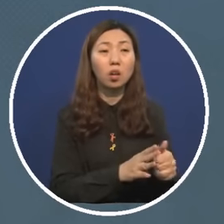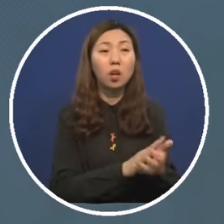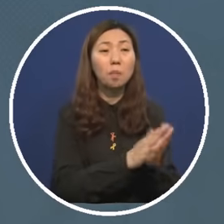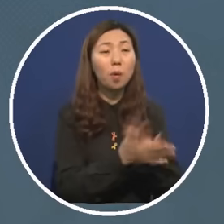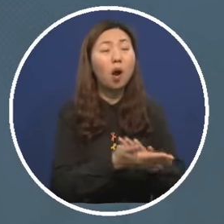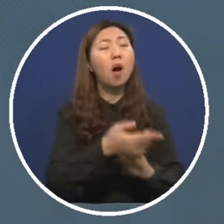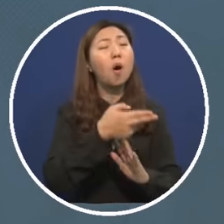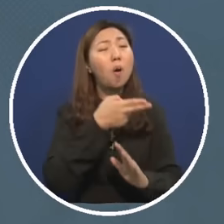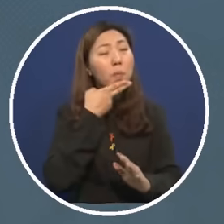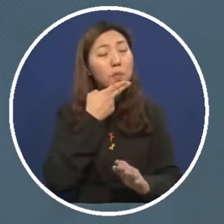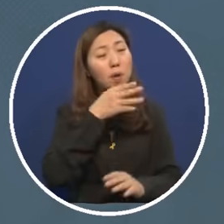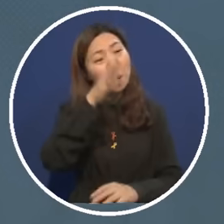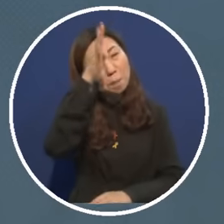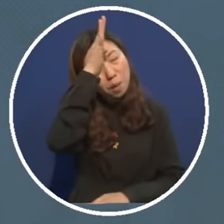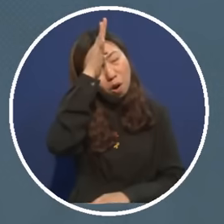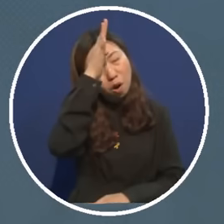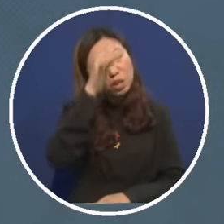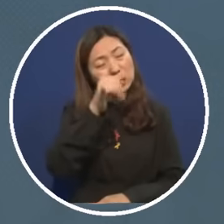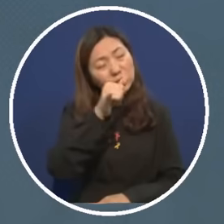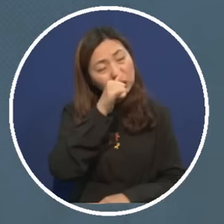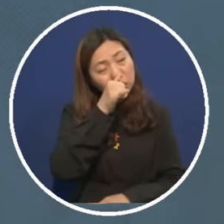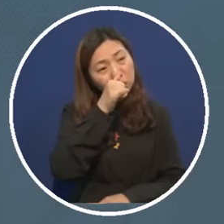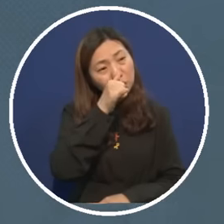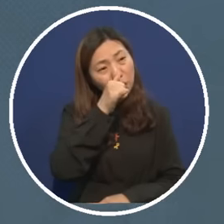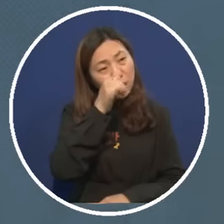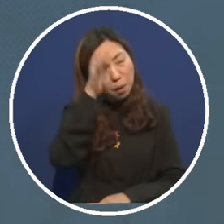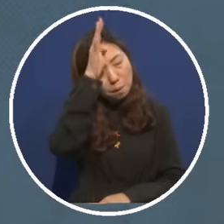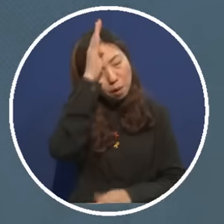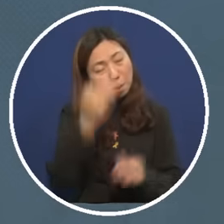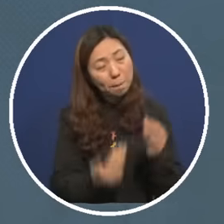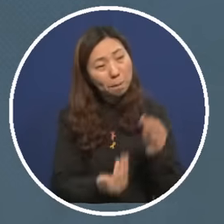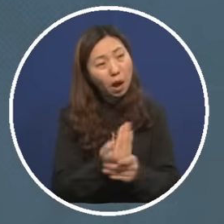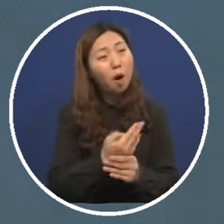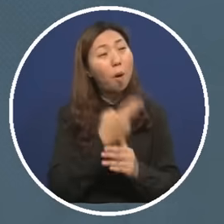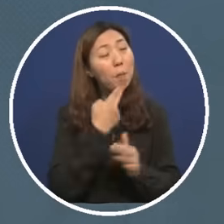변하지만은 병은 있지만은 발병을 안 하도록 해야 되겠죠.